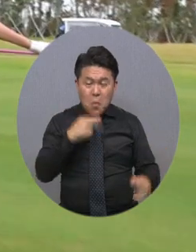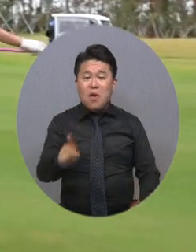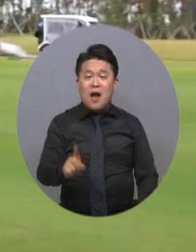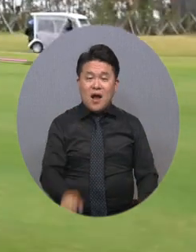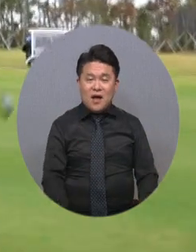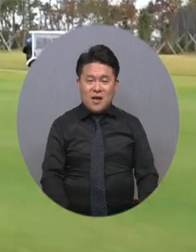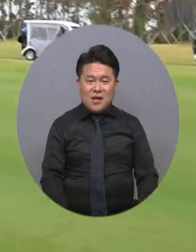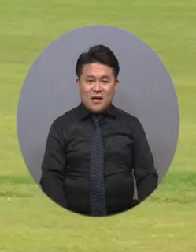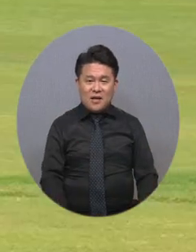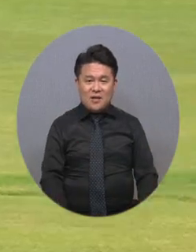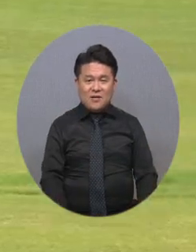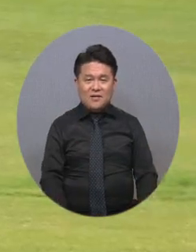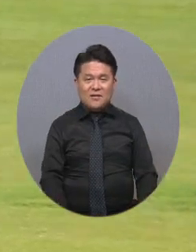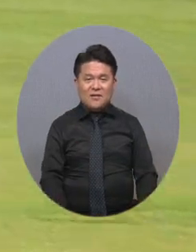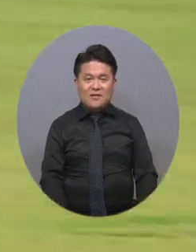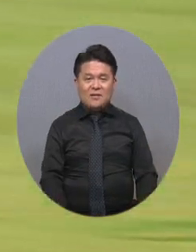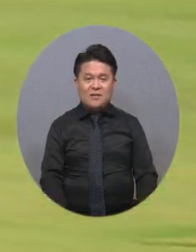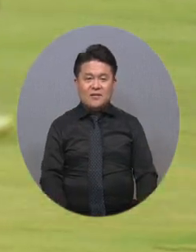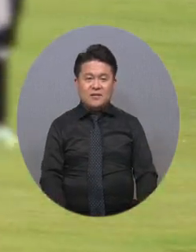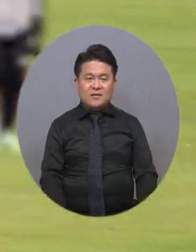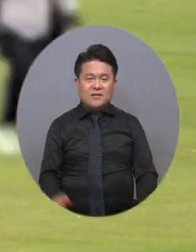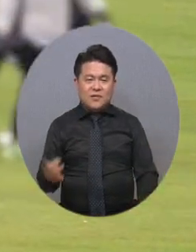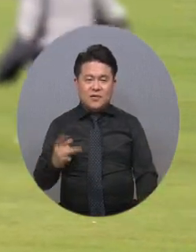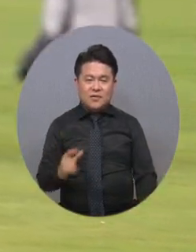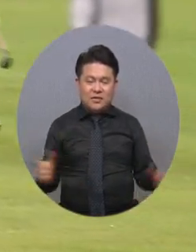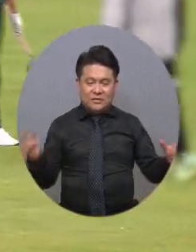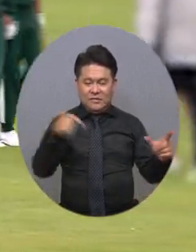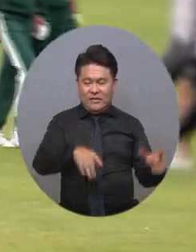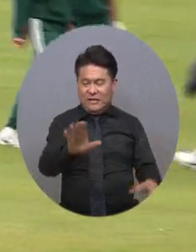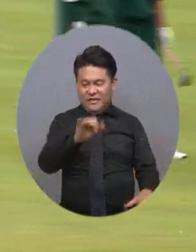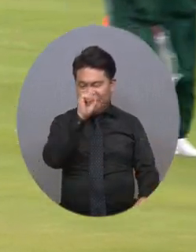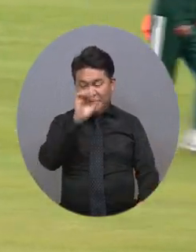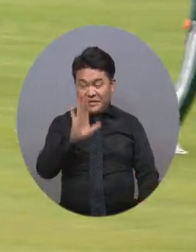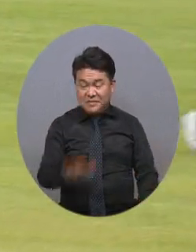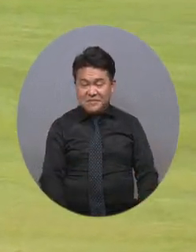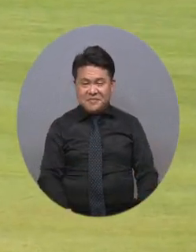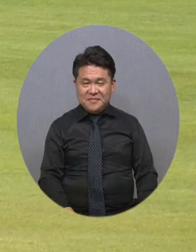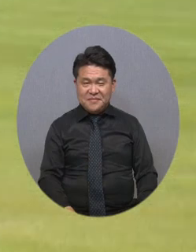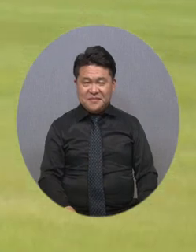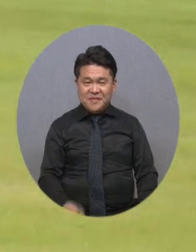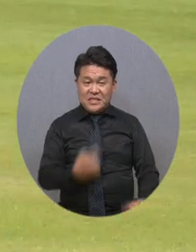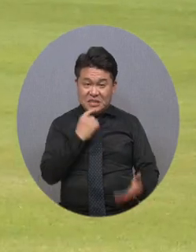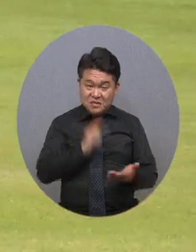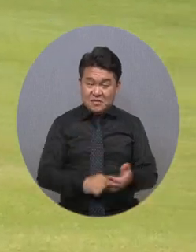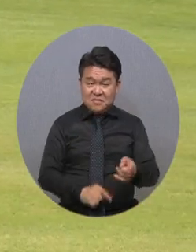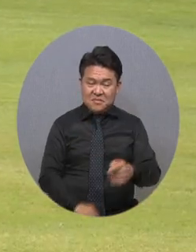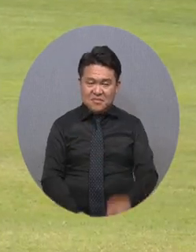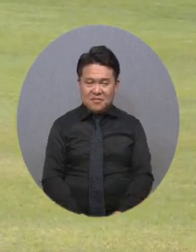이렇게 넓은데 말입니다. 우리는 원래 페어웨이 치는 거 안 좋아해요. 너무 쉽잖아.